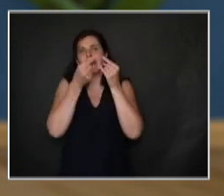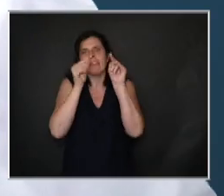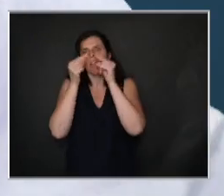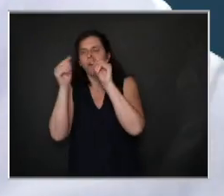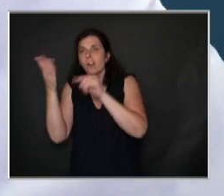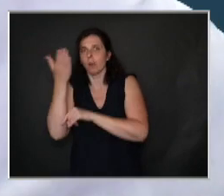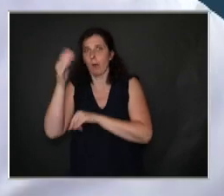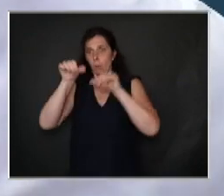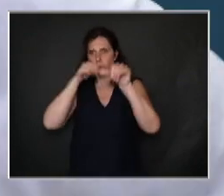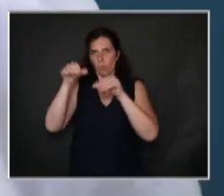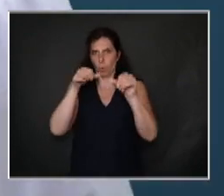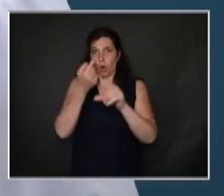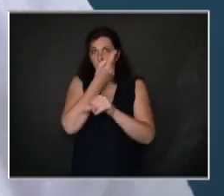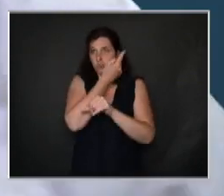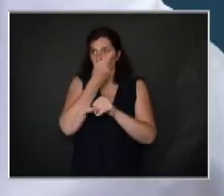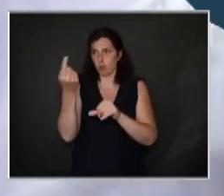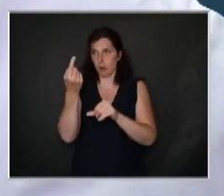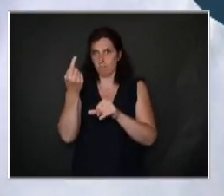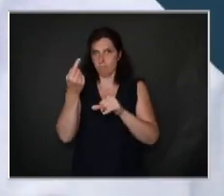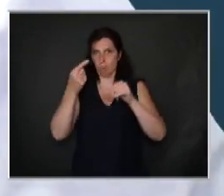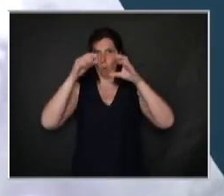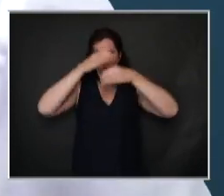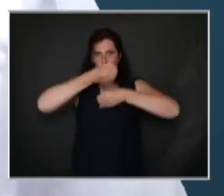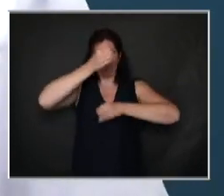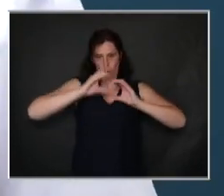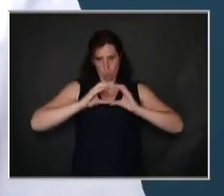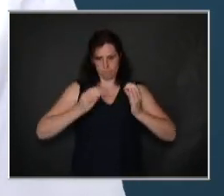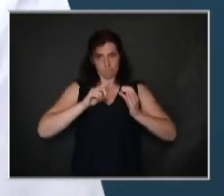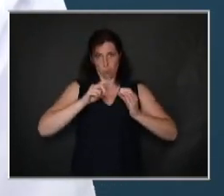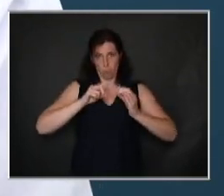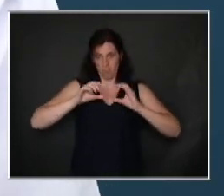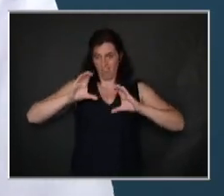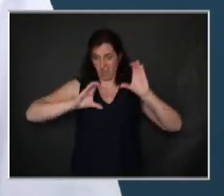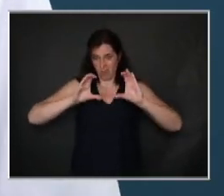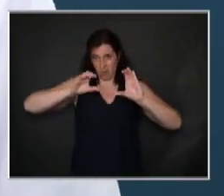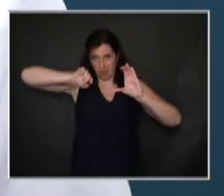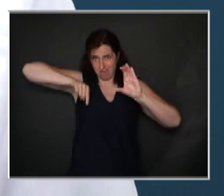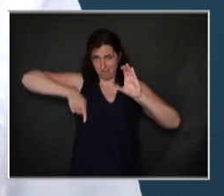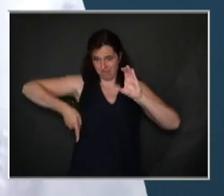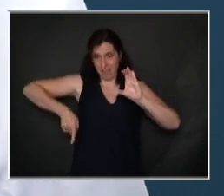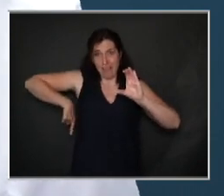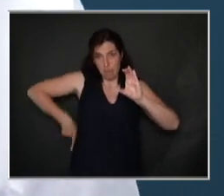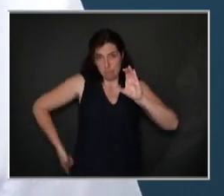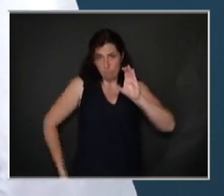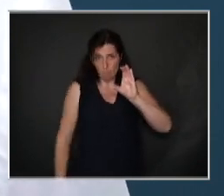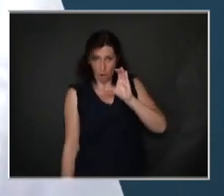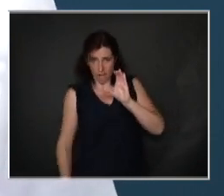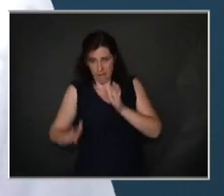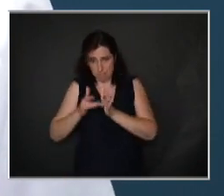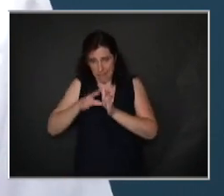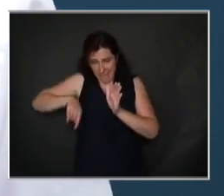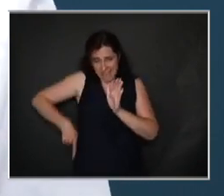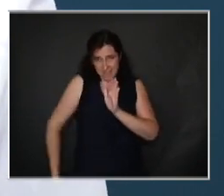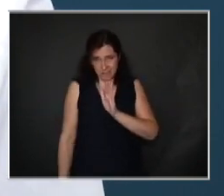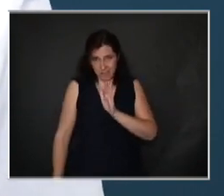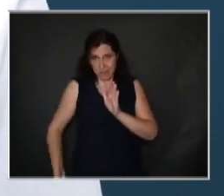la douleur, elle ne se contente pas d'attaquer le bas du dos. Elle descend derrière la cuisse, derrière le mollet pour ce qui est des sciatiques, et devant la cuisse jusqu'au